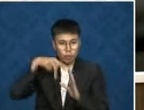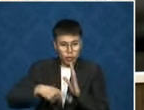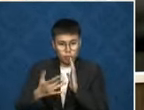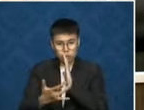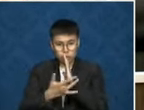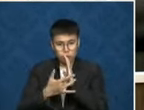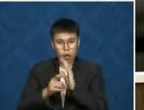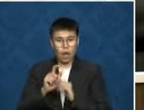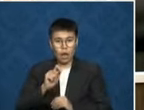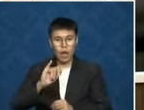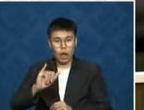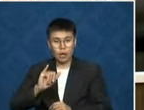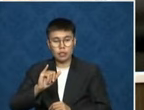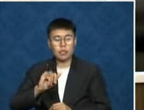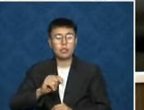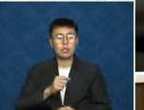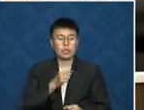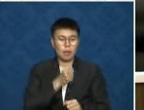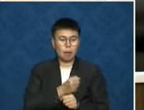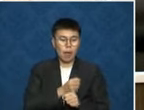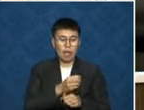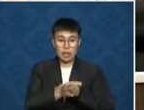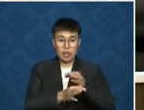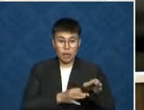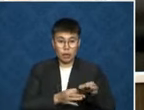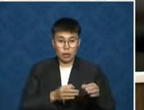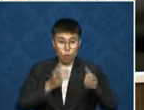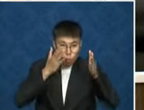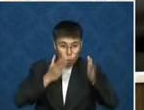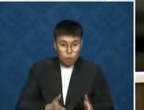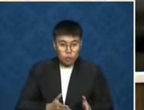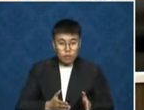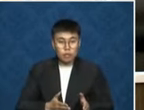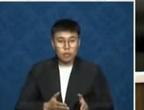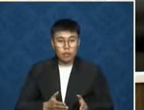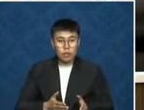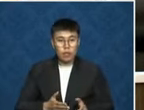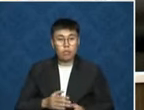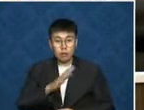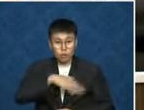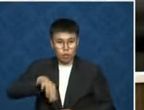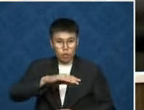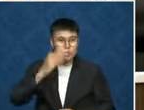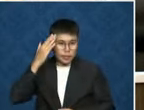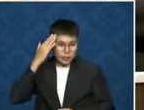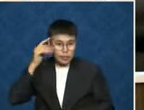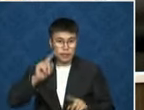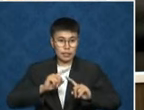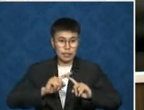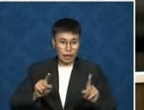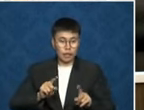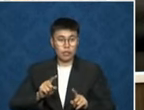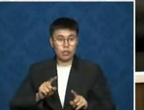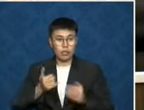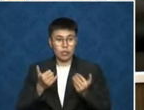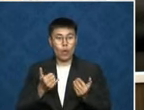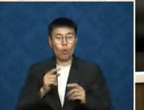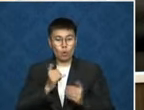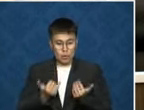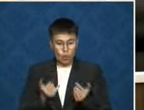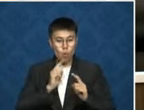และ AI มาใช้แทนมนุษย์นั้นกำลังเกิดขึ้นเป็นสิ่งที่ทุกคนทราบกันดีแต่สิ่งที่เราพยายามคุ